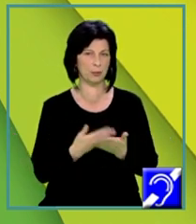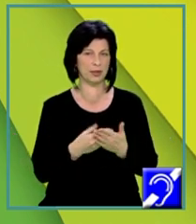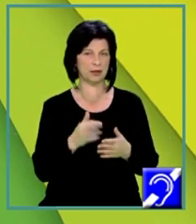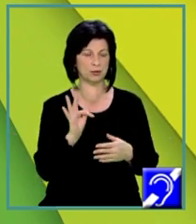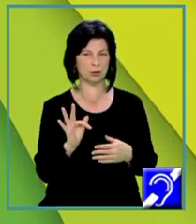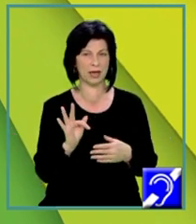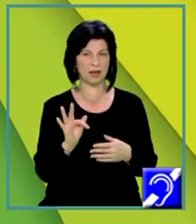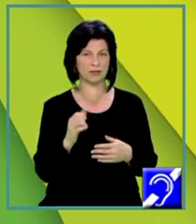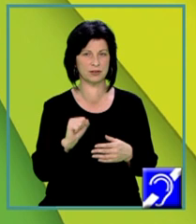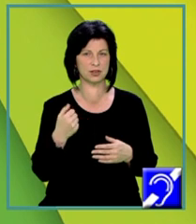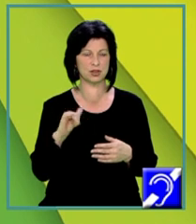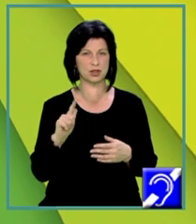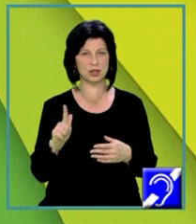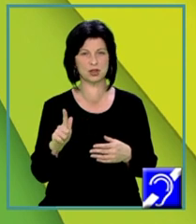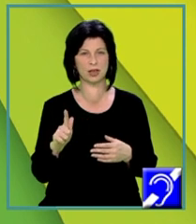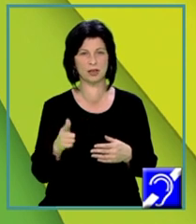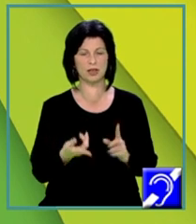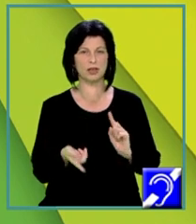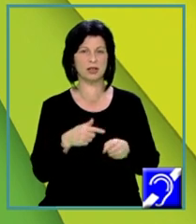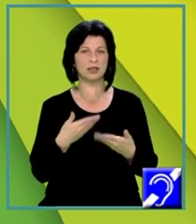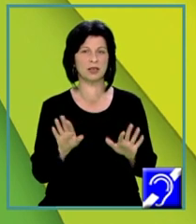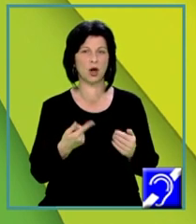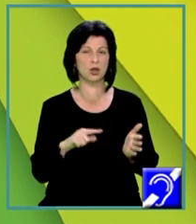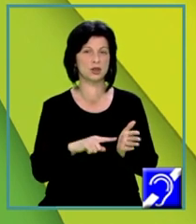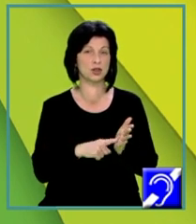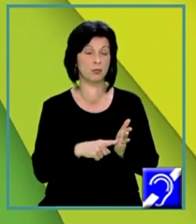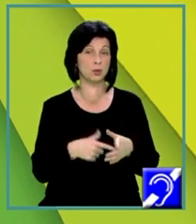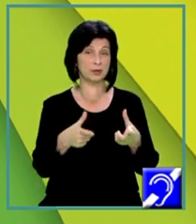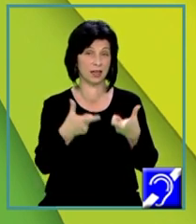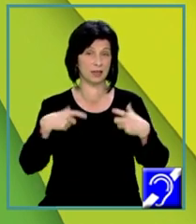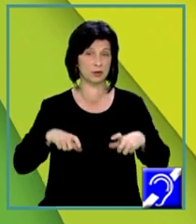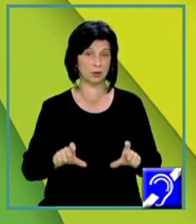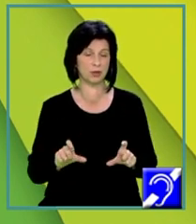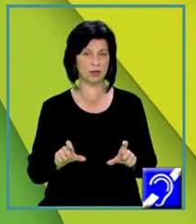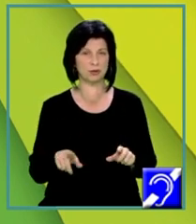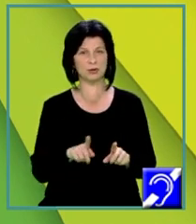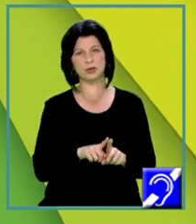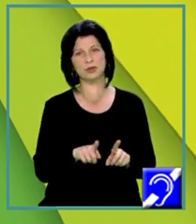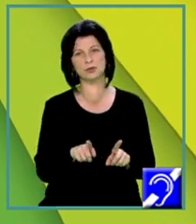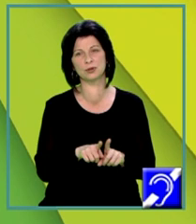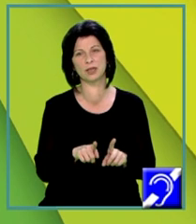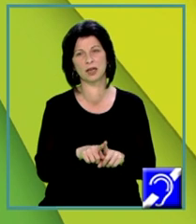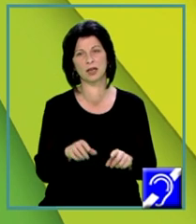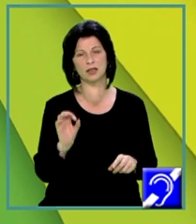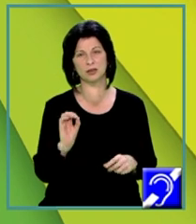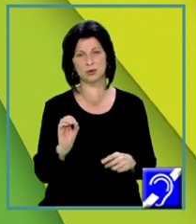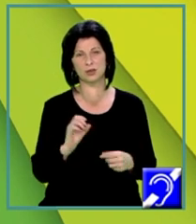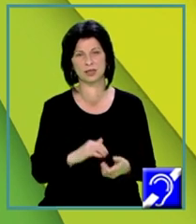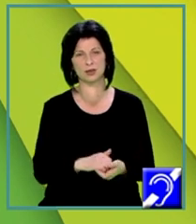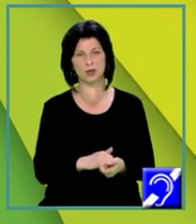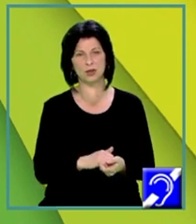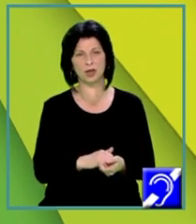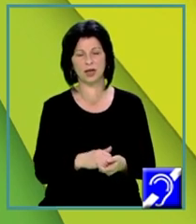punct al Domeniului sunt Evident continue Așadar ele constituie un exemplu de divizori zero nu îți mea